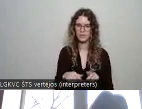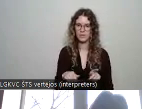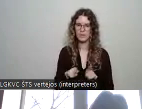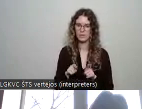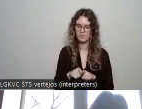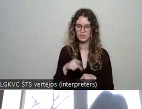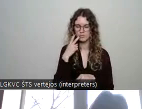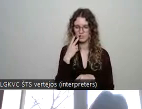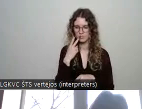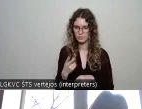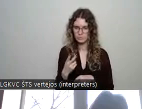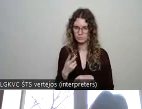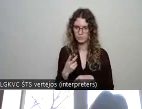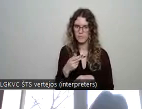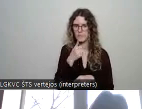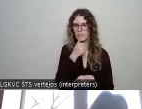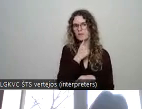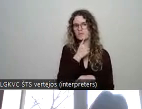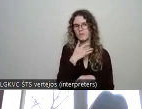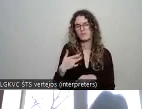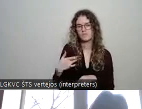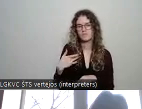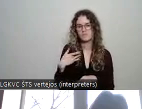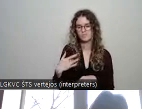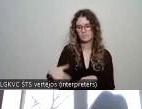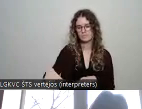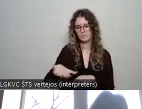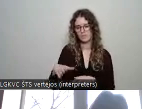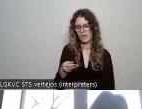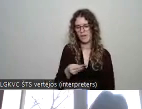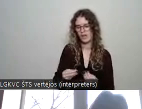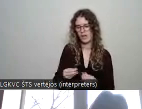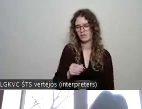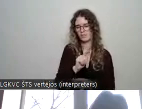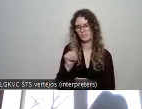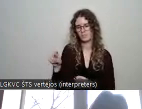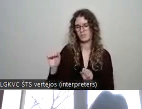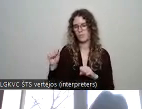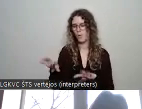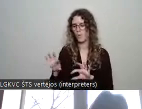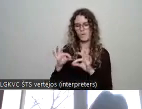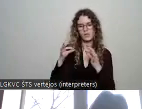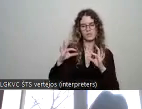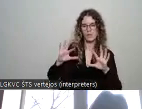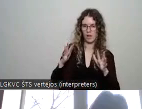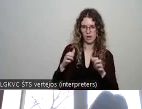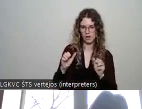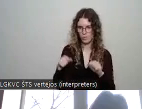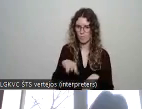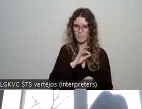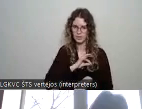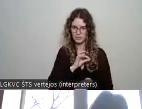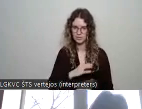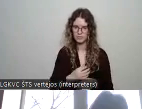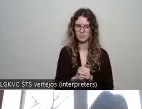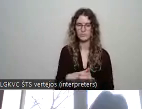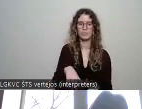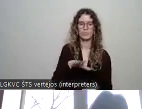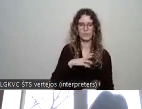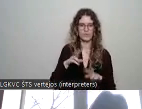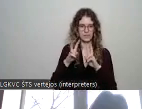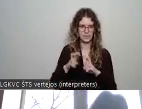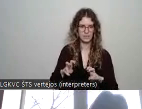galbūt vietos verslininkai turi daugiau kažko tai pasiūlyti ir to reikėtų pasiremti. Ir štai buvo atliktas tyrimas,